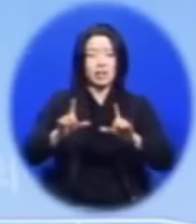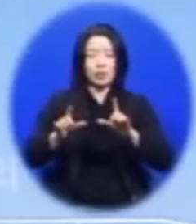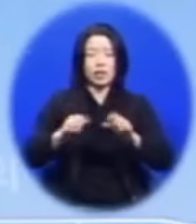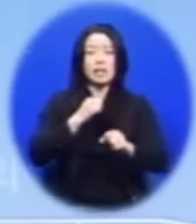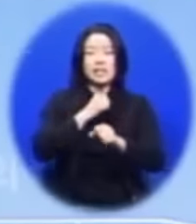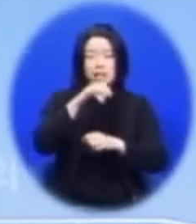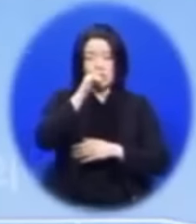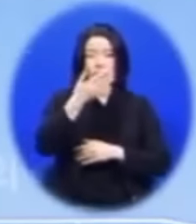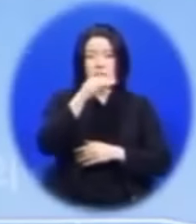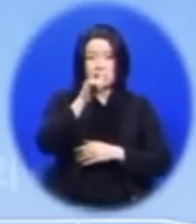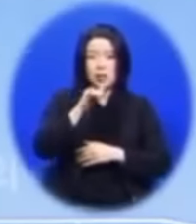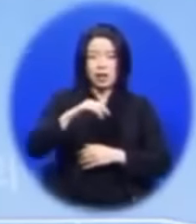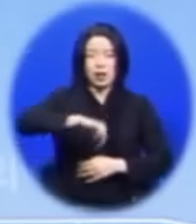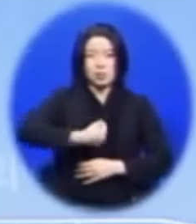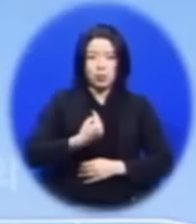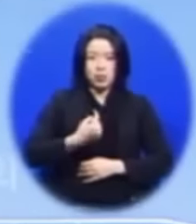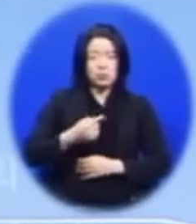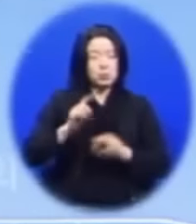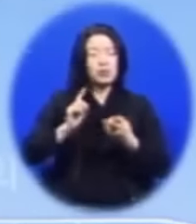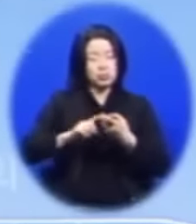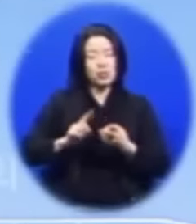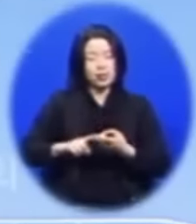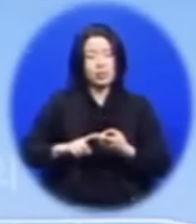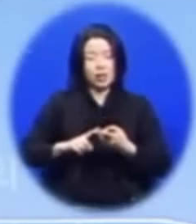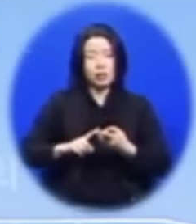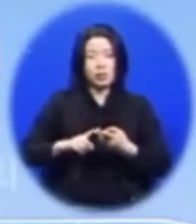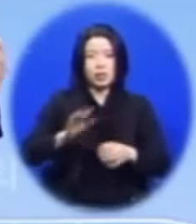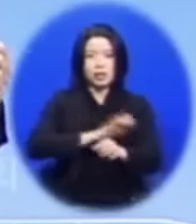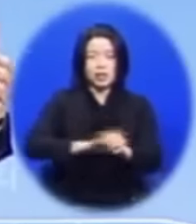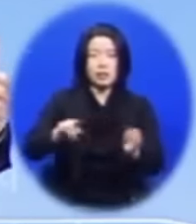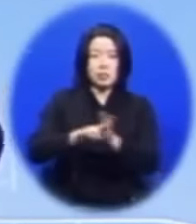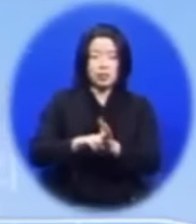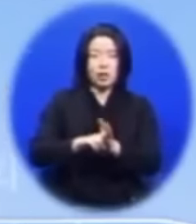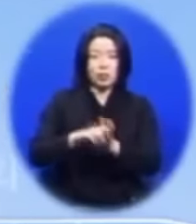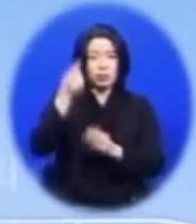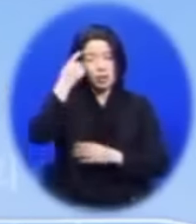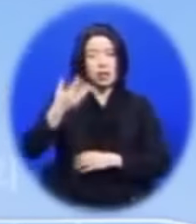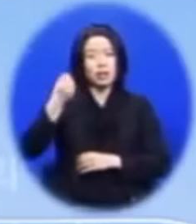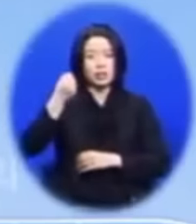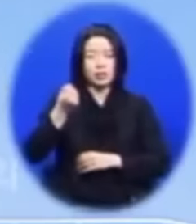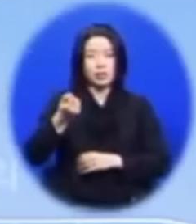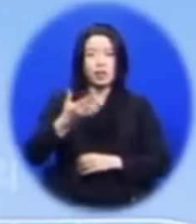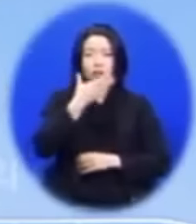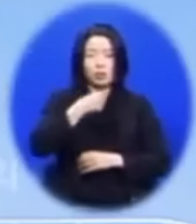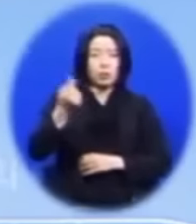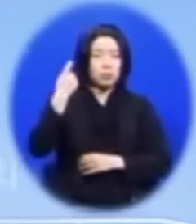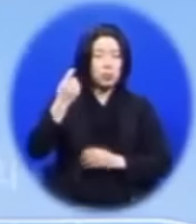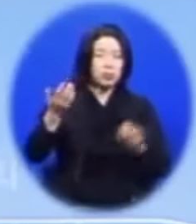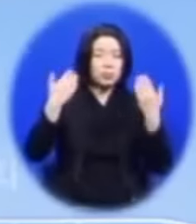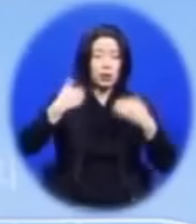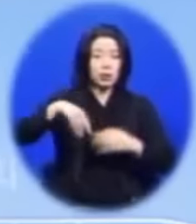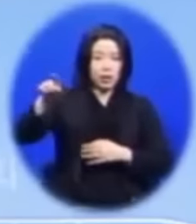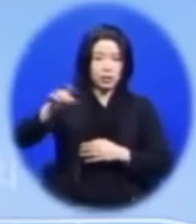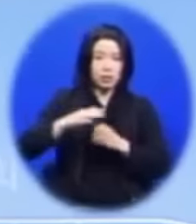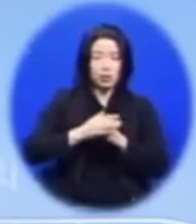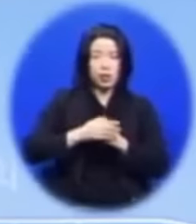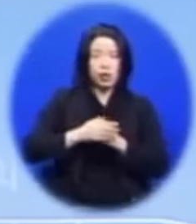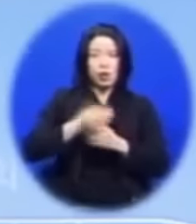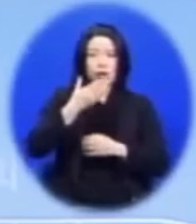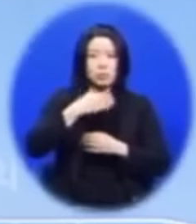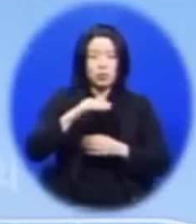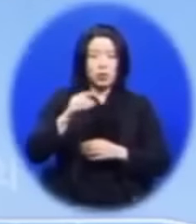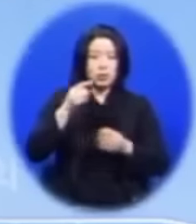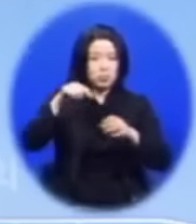나름대로 잘 믿는다고 생각했던 거죠 복음학교 갔어요 그동안에 교리로 알고 지식으로 알던